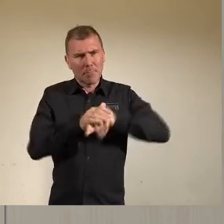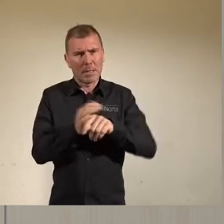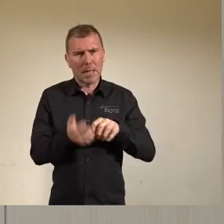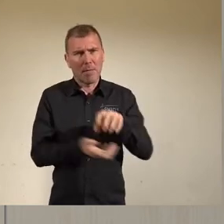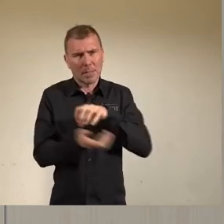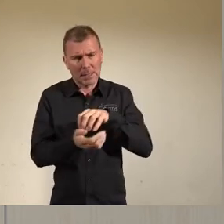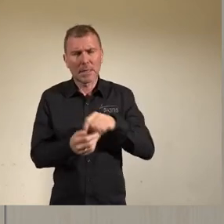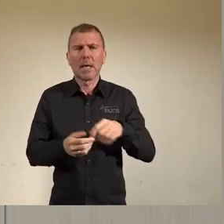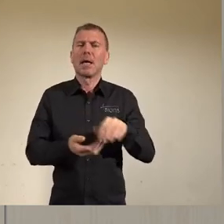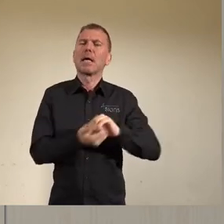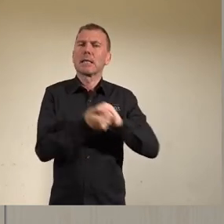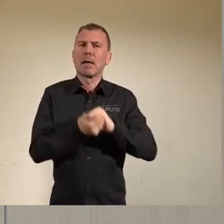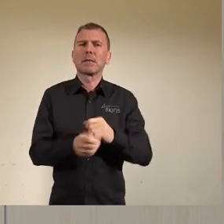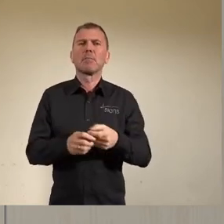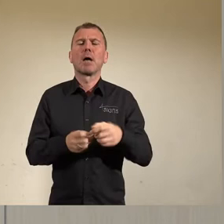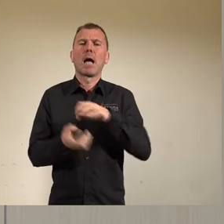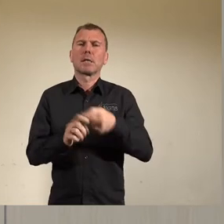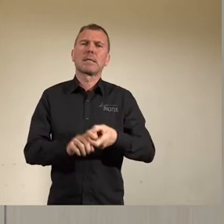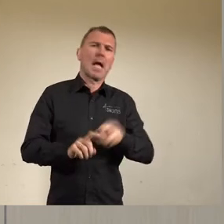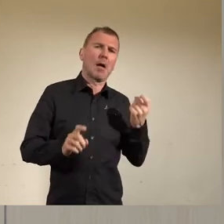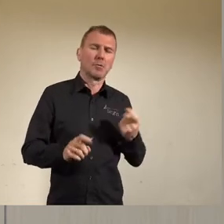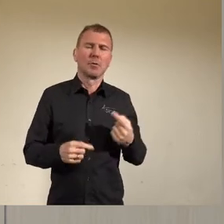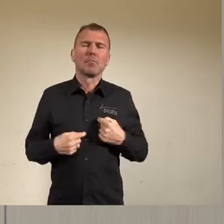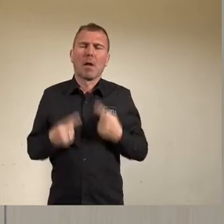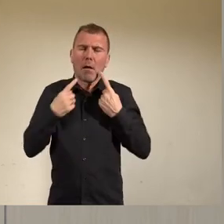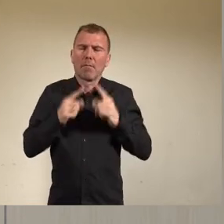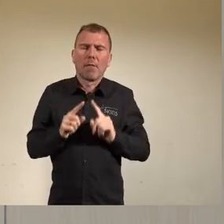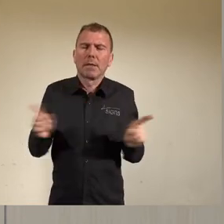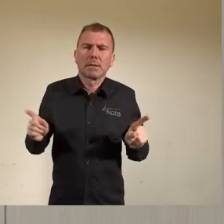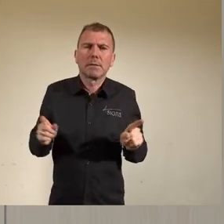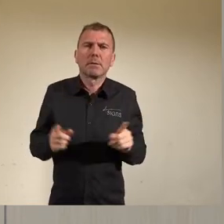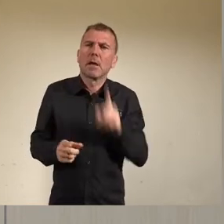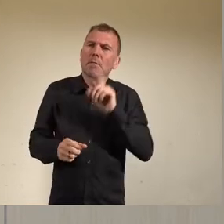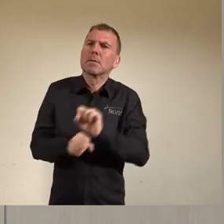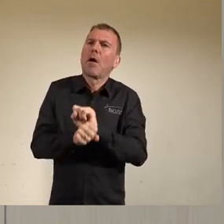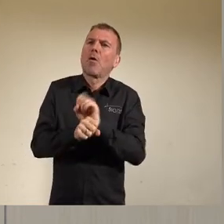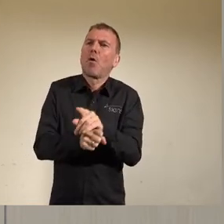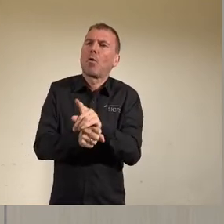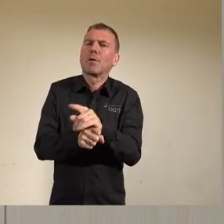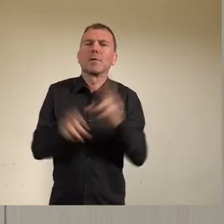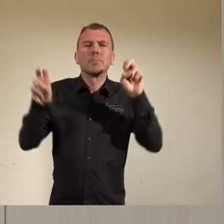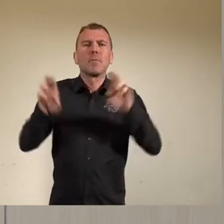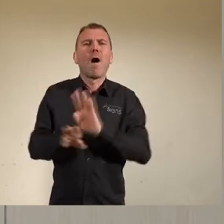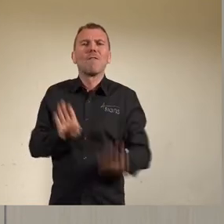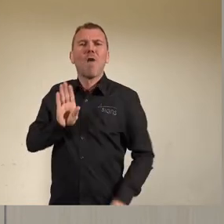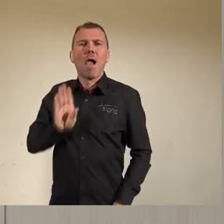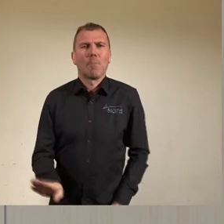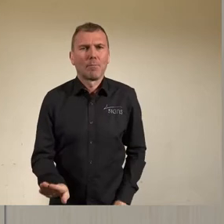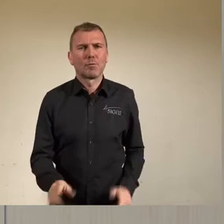gemeinsam aus der Krise. Niemand kann wissen, wann und wie wir aus dieser Vollbremsung, die uns ein tödliches